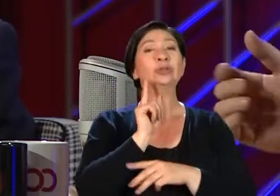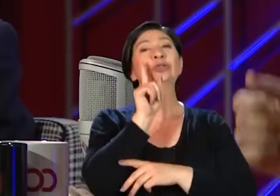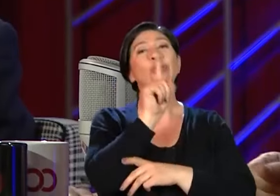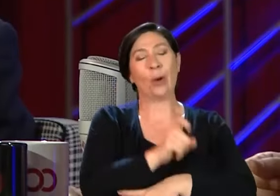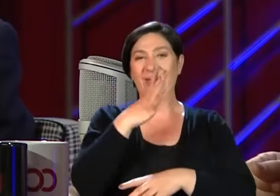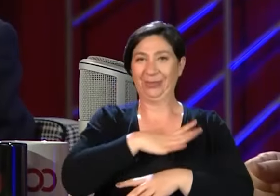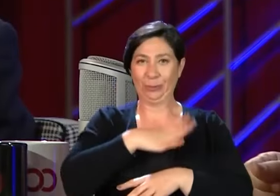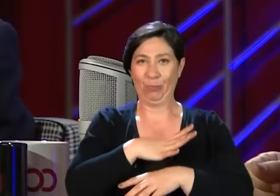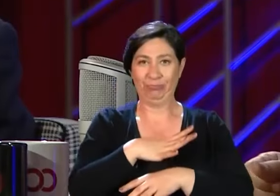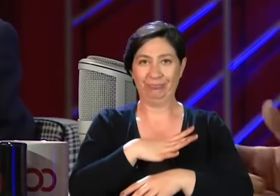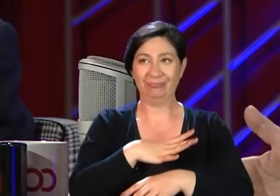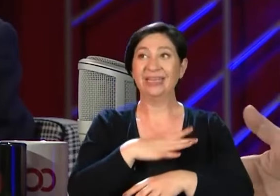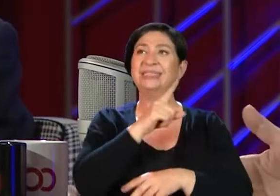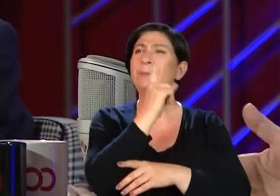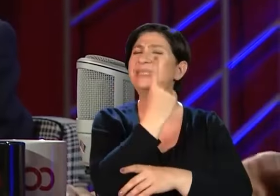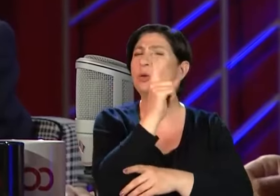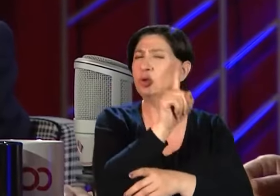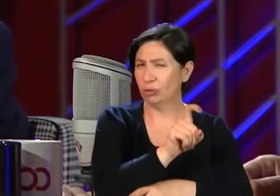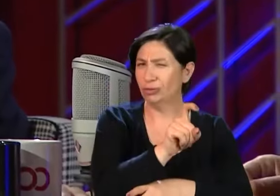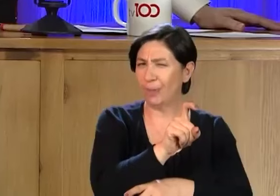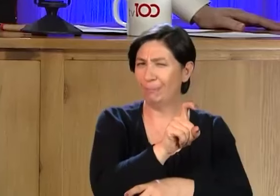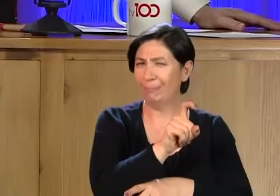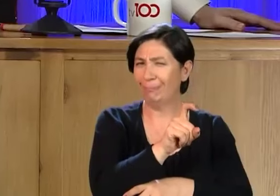sormak istiyorum. Size bir soru soracağım.